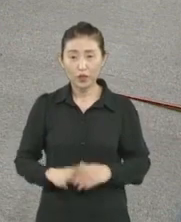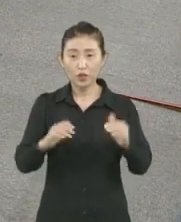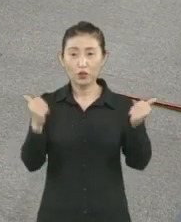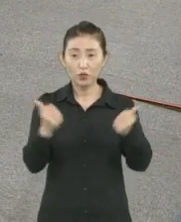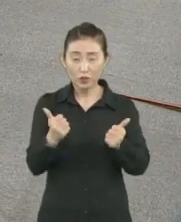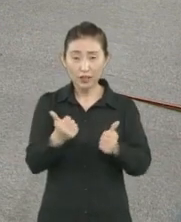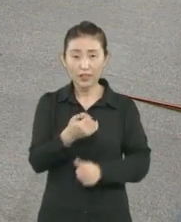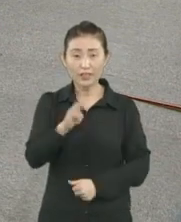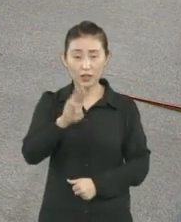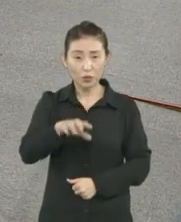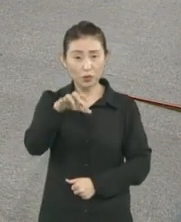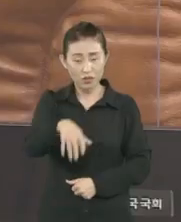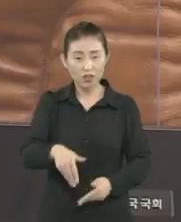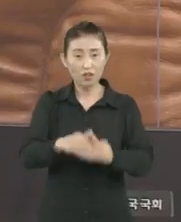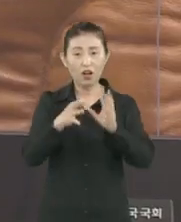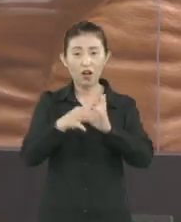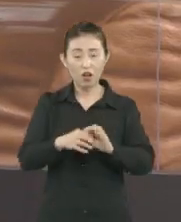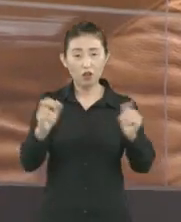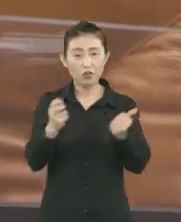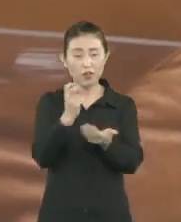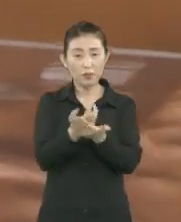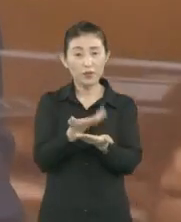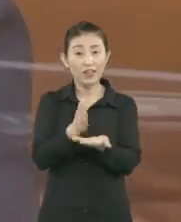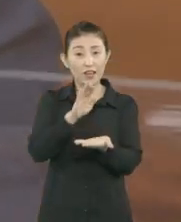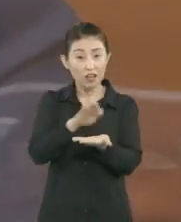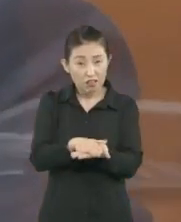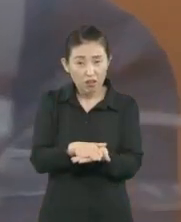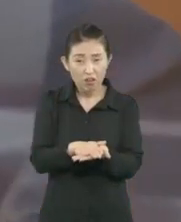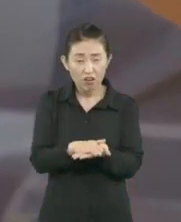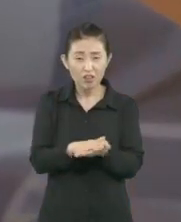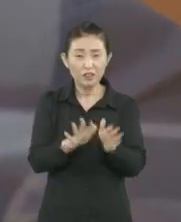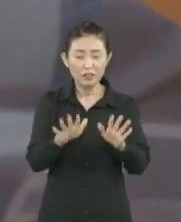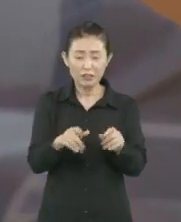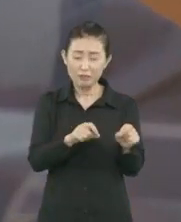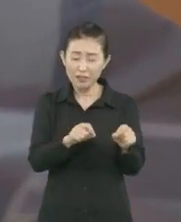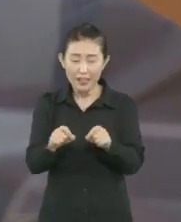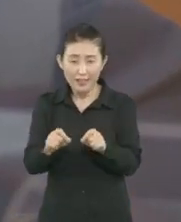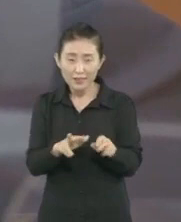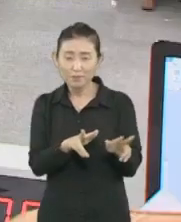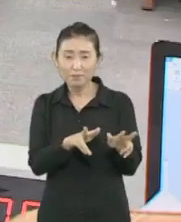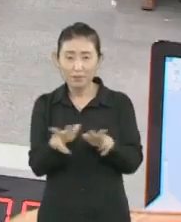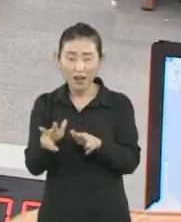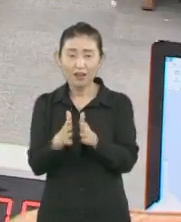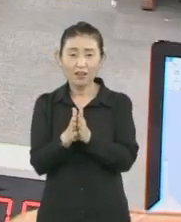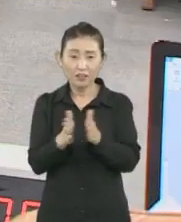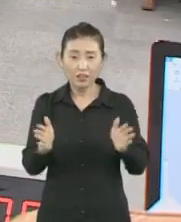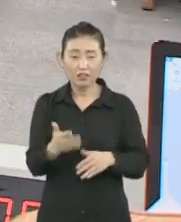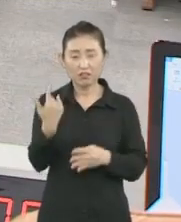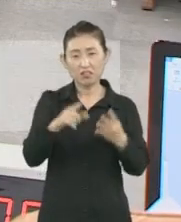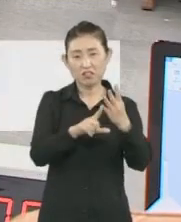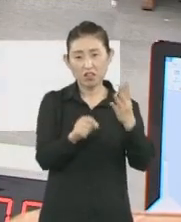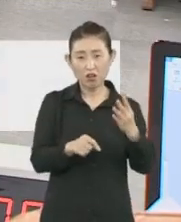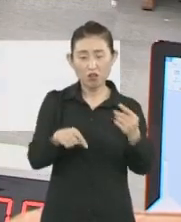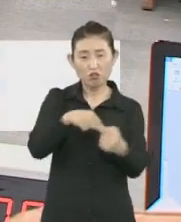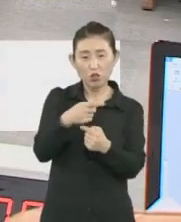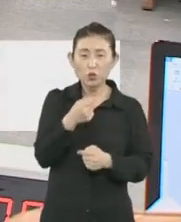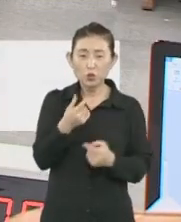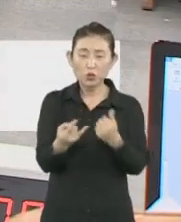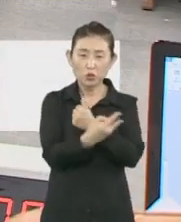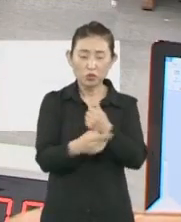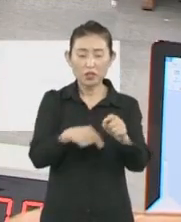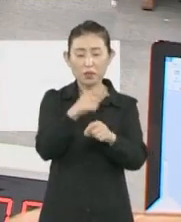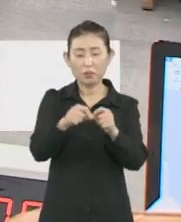국회 세종의사당 설치를 위한 국회법 개정안 처리가 급물살을 타게 됐습니다. 지난 4월 국회 운영위 소위